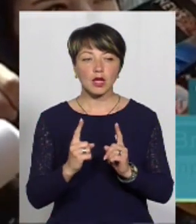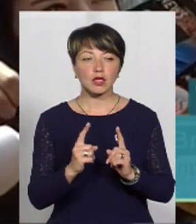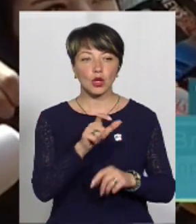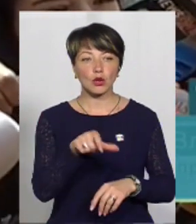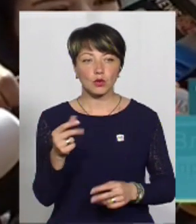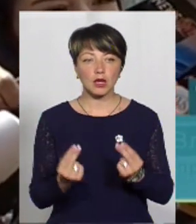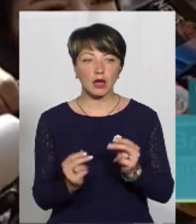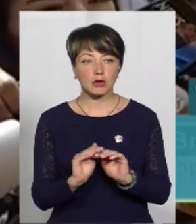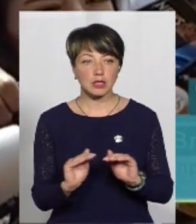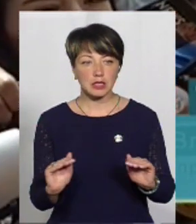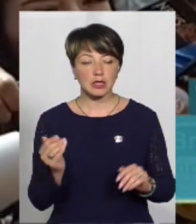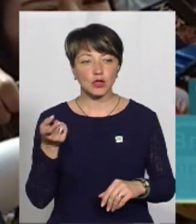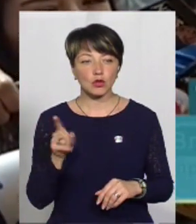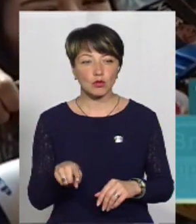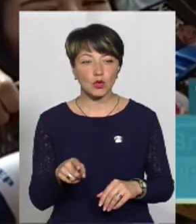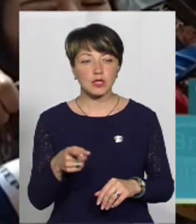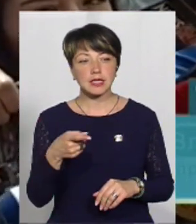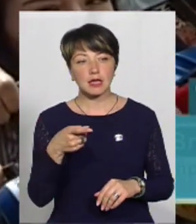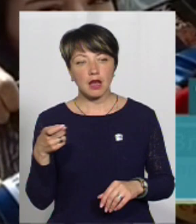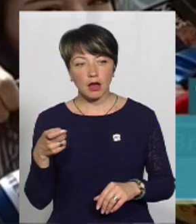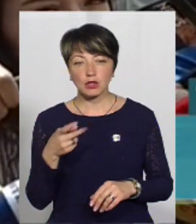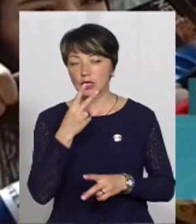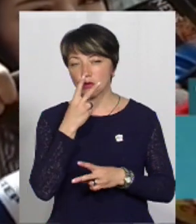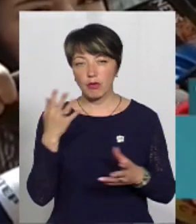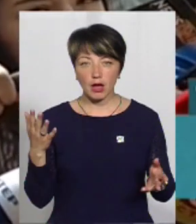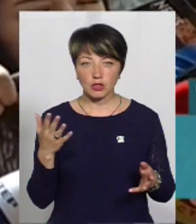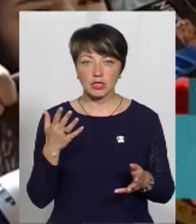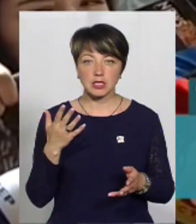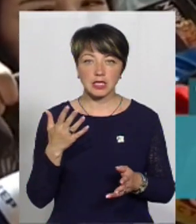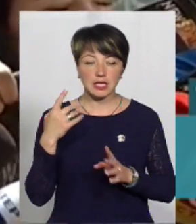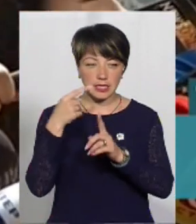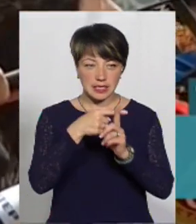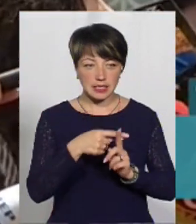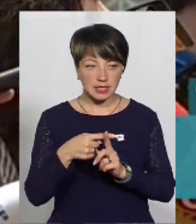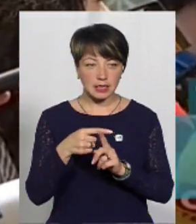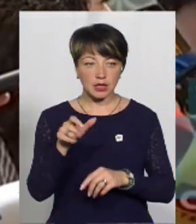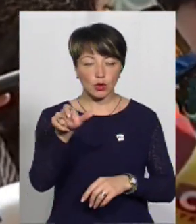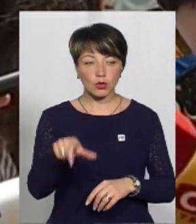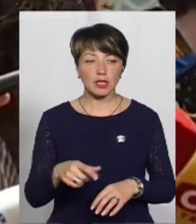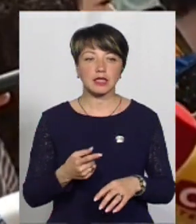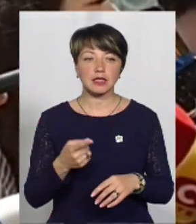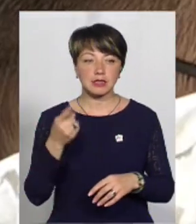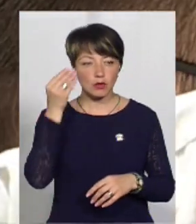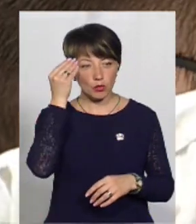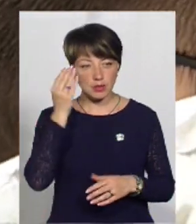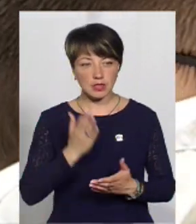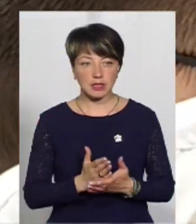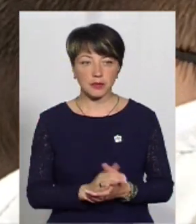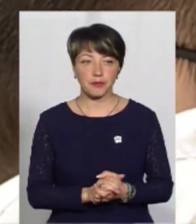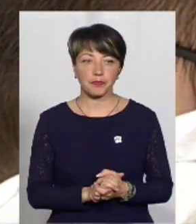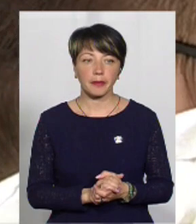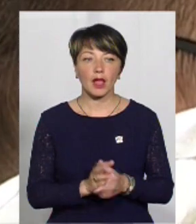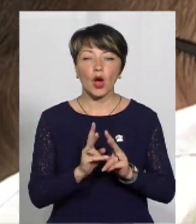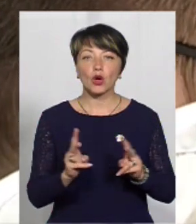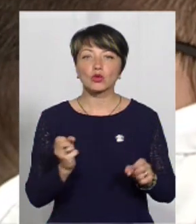діти. Тому стріляючи, навіть не бачачи цілі людини, це вже є умисність. Прокурор каже, хто